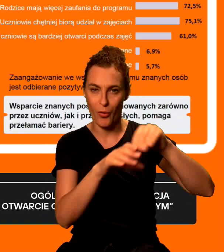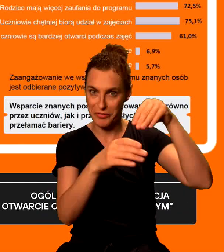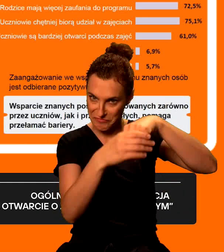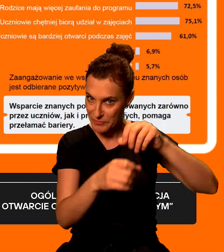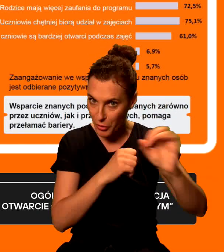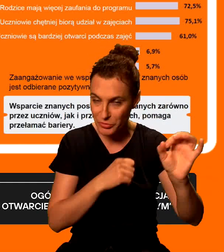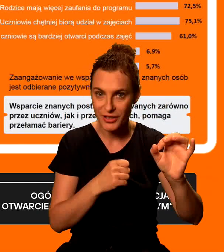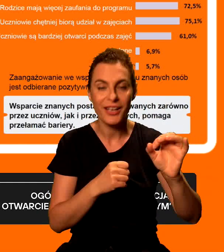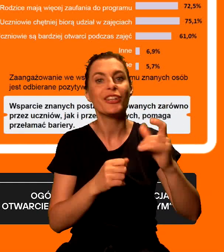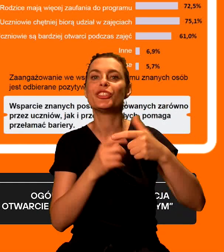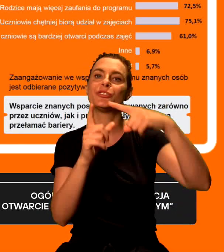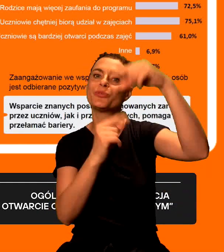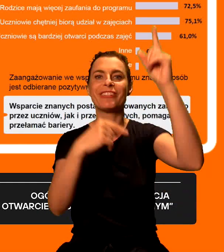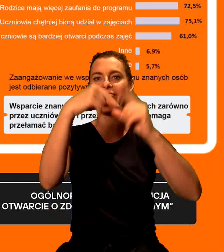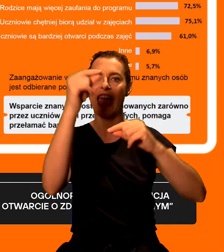że są tak zwani celebryci,